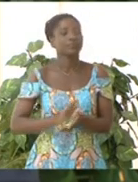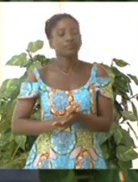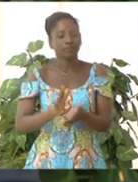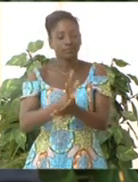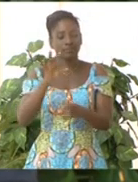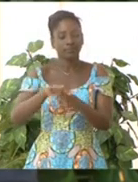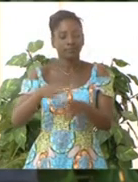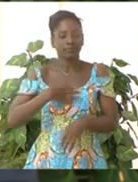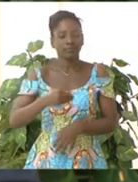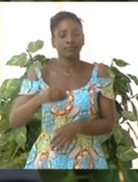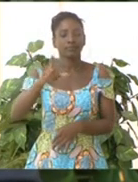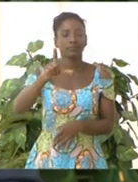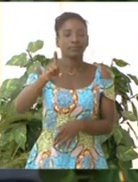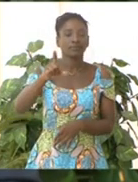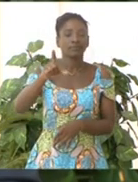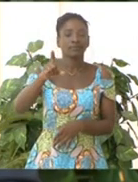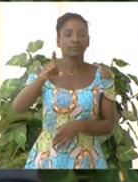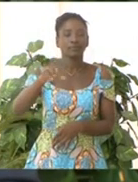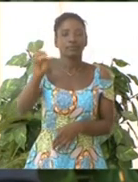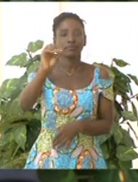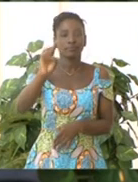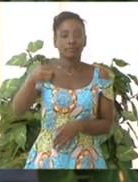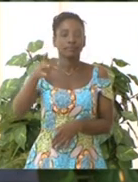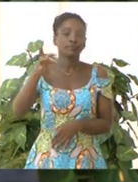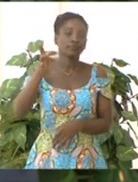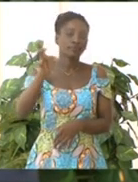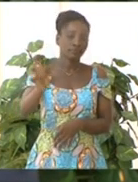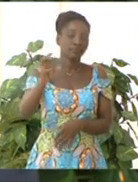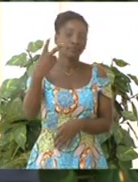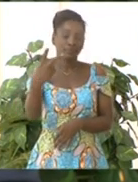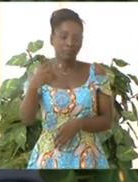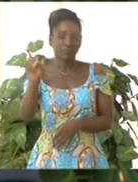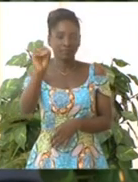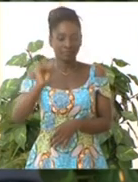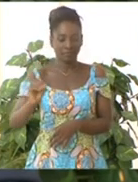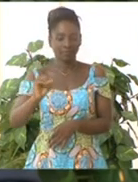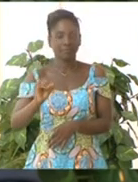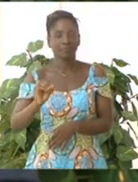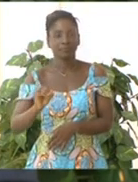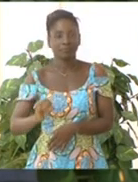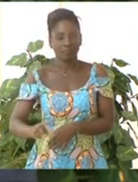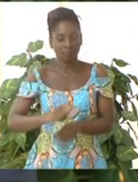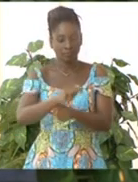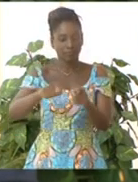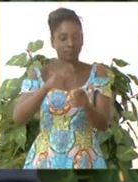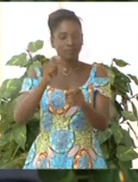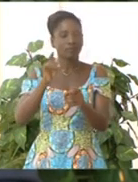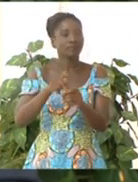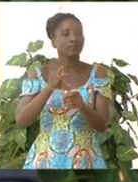21 soit 0,72 % suffrages exprimés